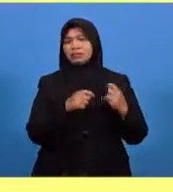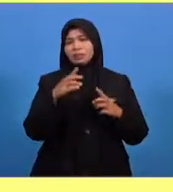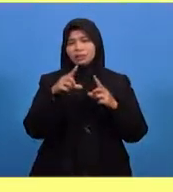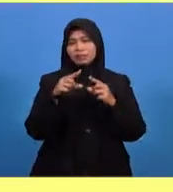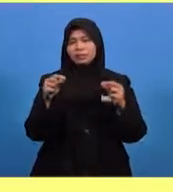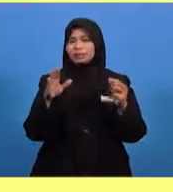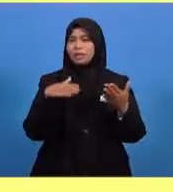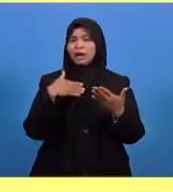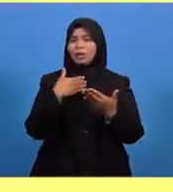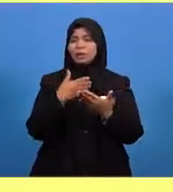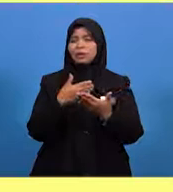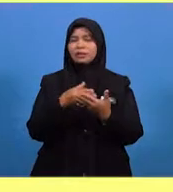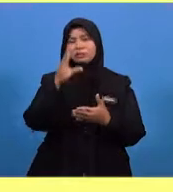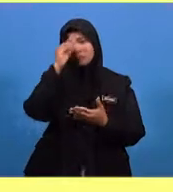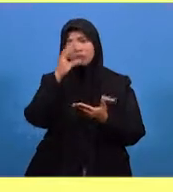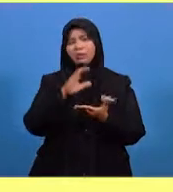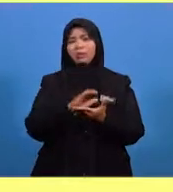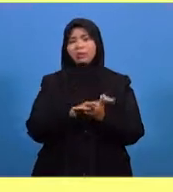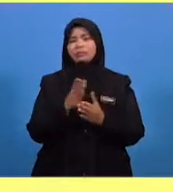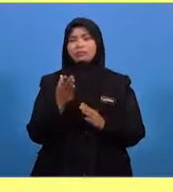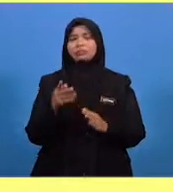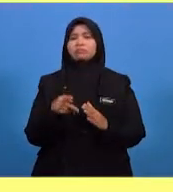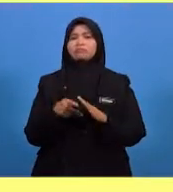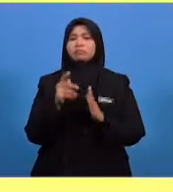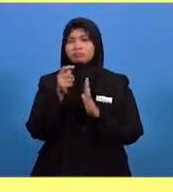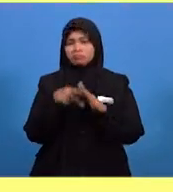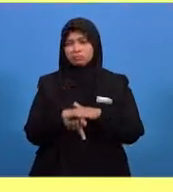sehingga suaminya terbunuh